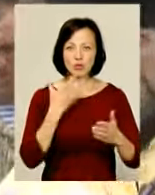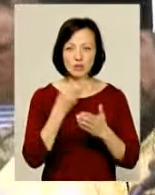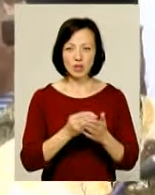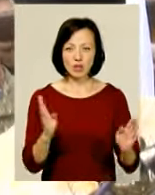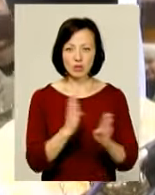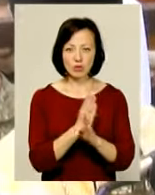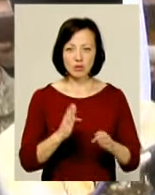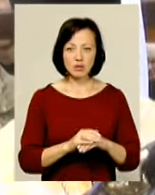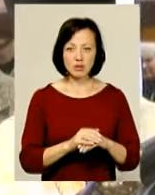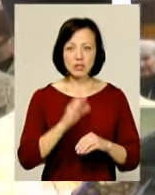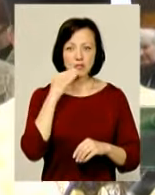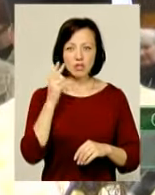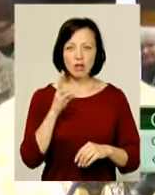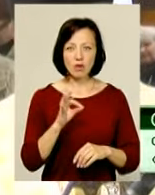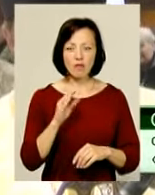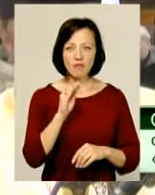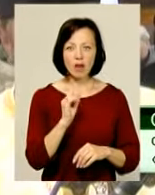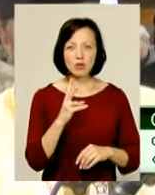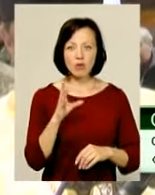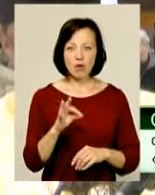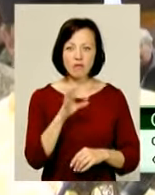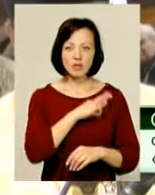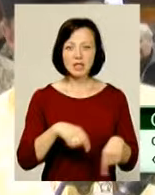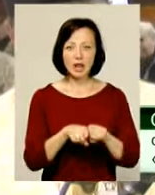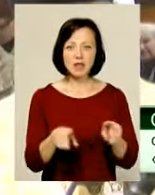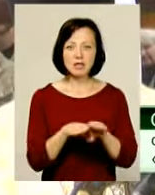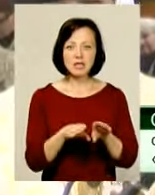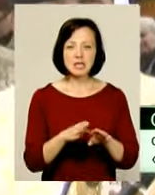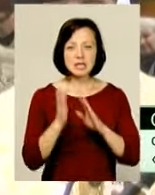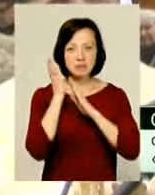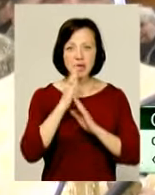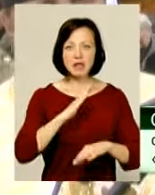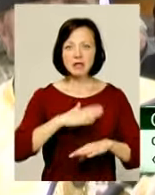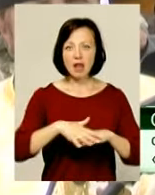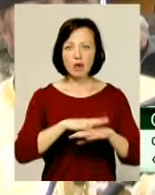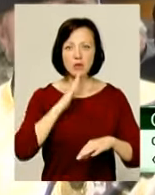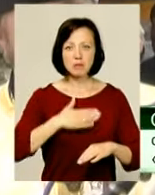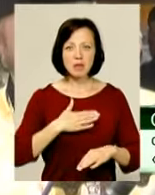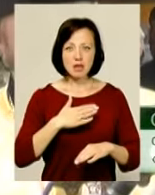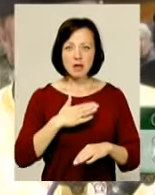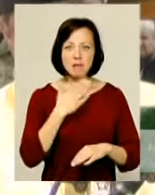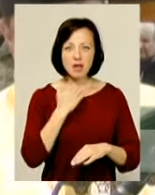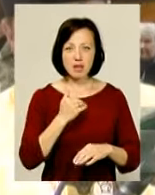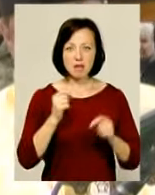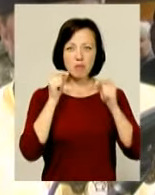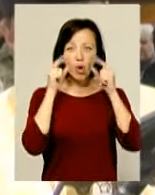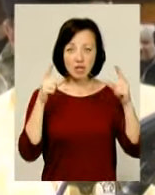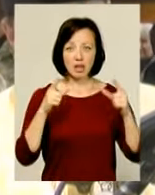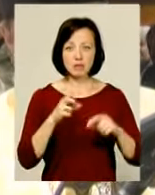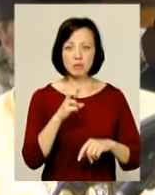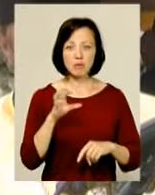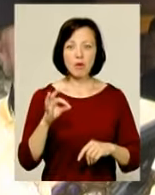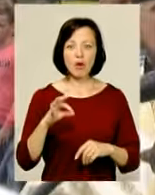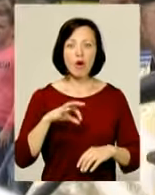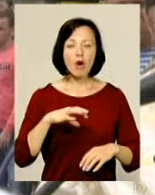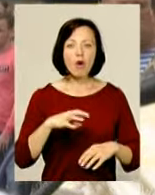Шевченко, Франко використовував таке порівняння – спить, народ мій милий. Прокидайтеся, бо горе